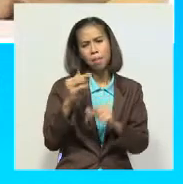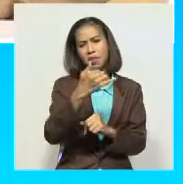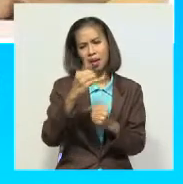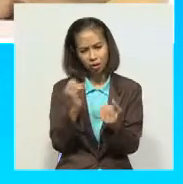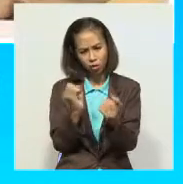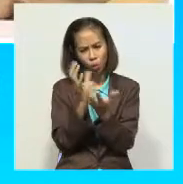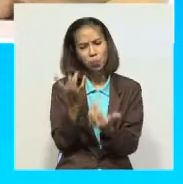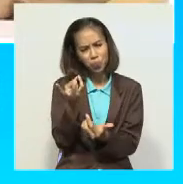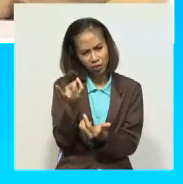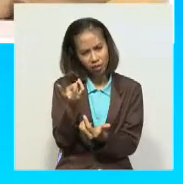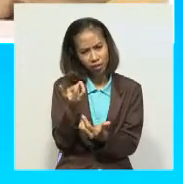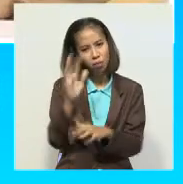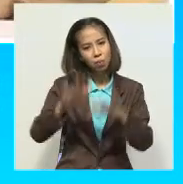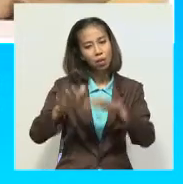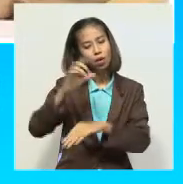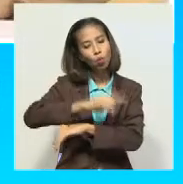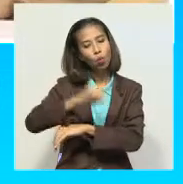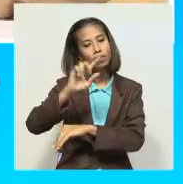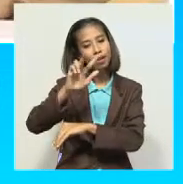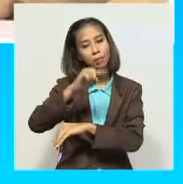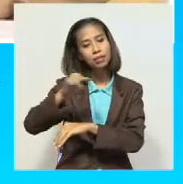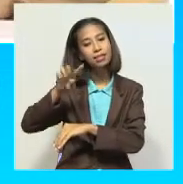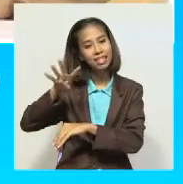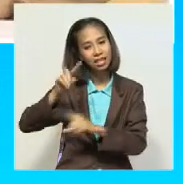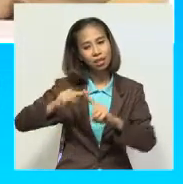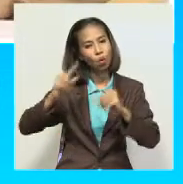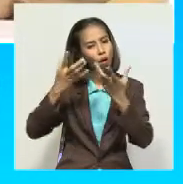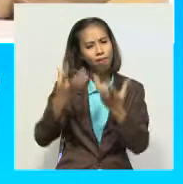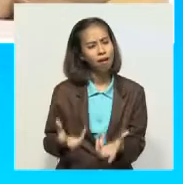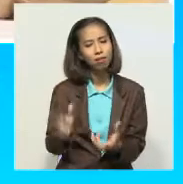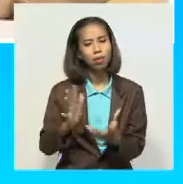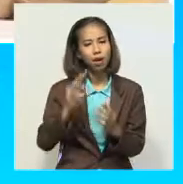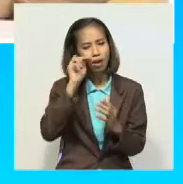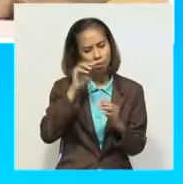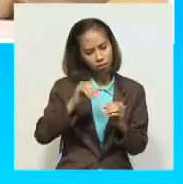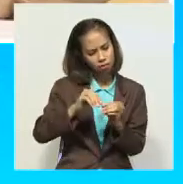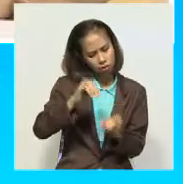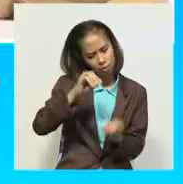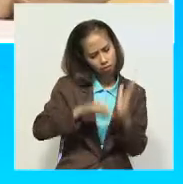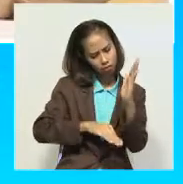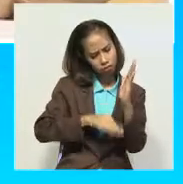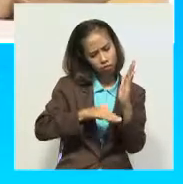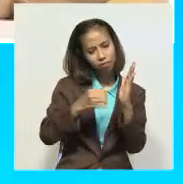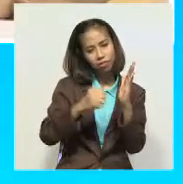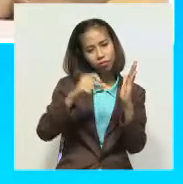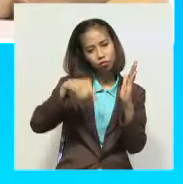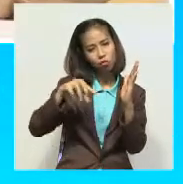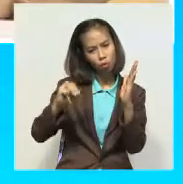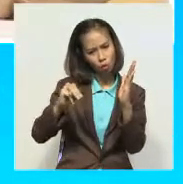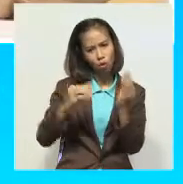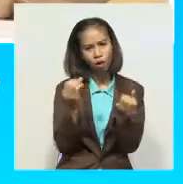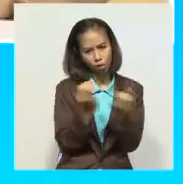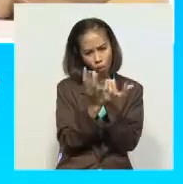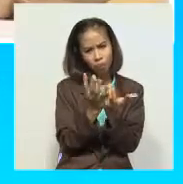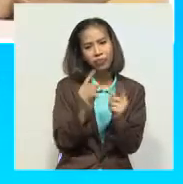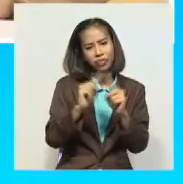คะ3วัน4วันหรืออะไรอย่างนี้แต่ในระดับที่ไม่สูงน้ำสัก10เซนนะคือกระทบบ้างแต่ไม่ม